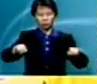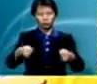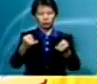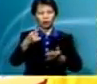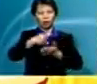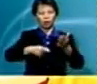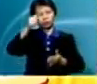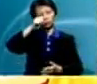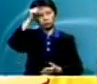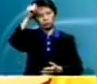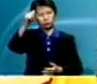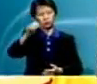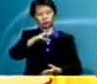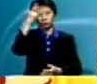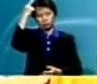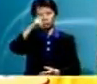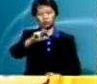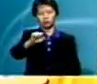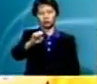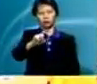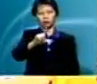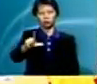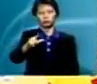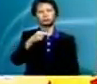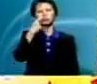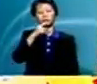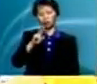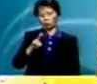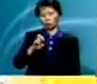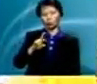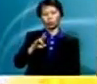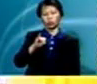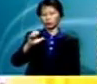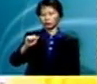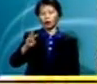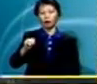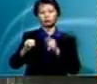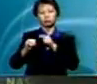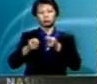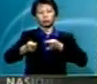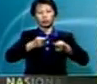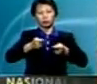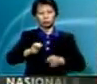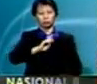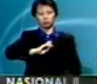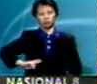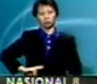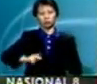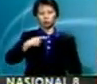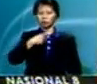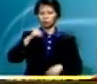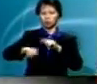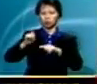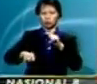atii Allah wa atii Rasul wa ulil am. Ulil am ni siapa? Pemerintah, raja. Kita tak boleh.